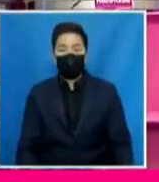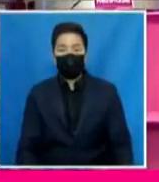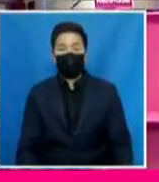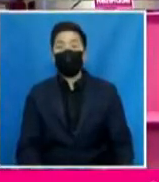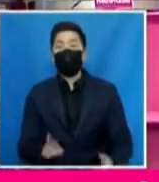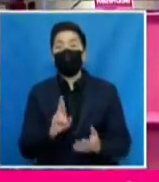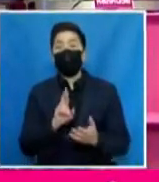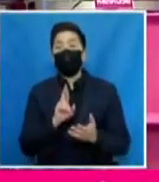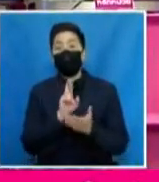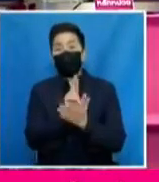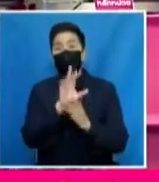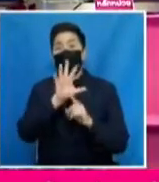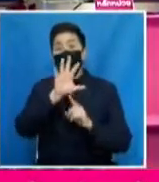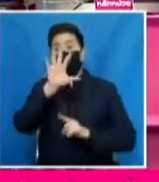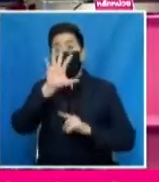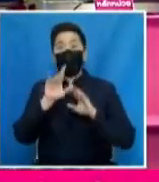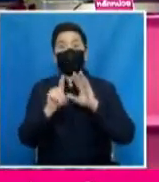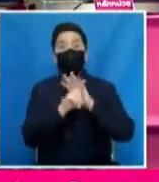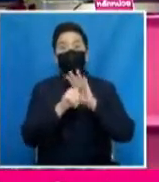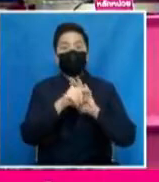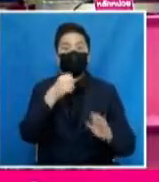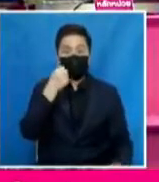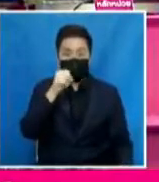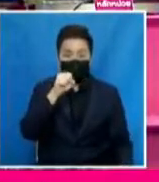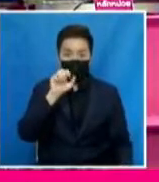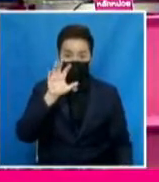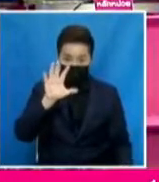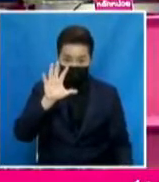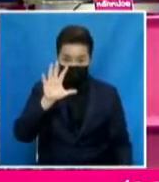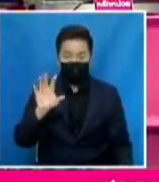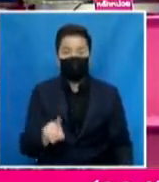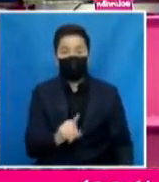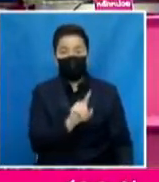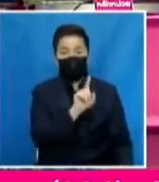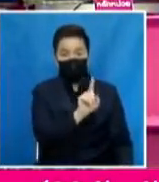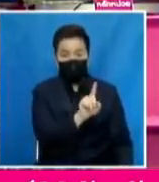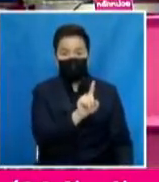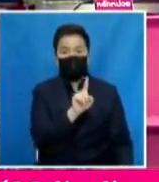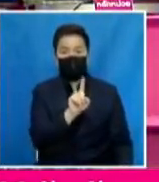อันดับที่5หมุนครั้งที่15เลขที่ออก